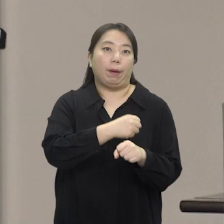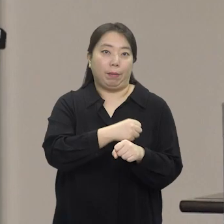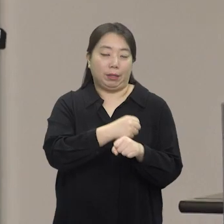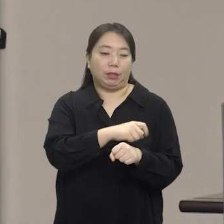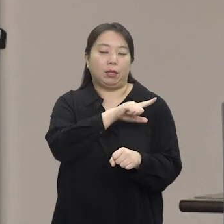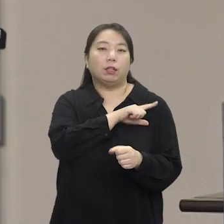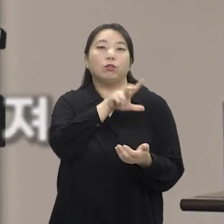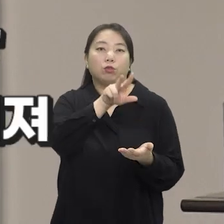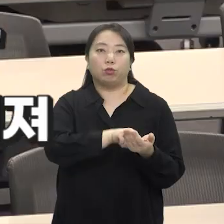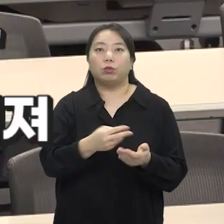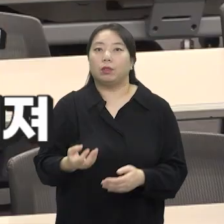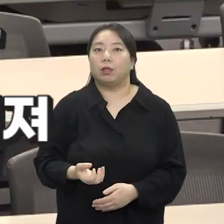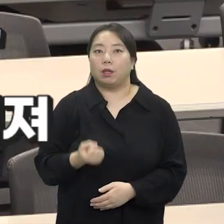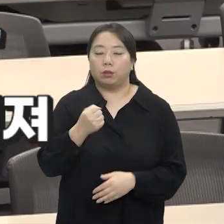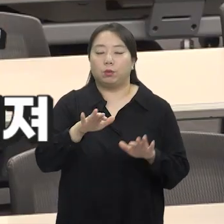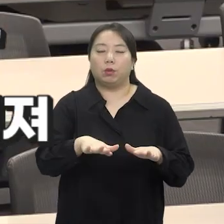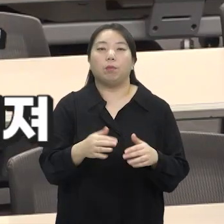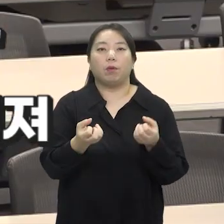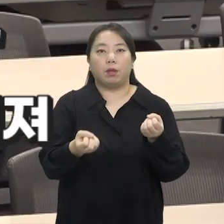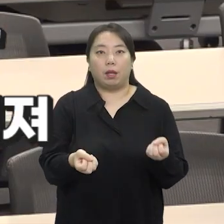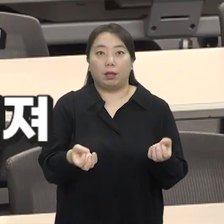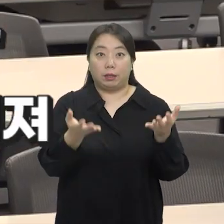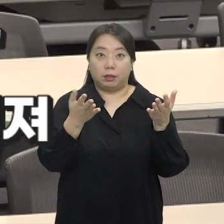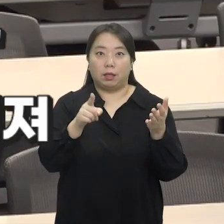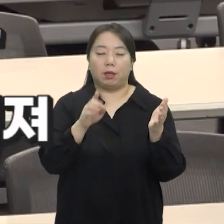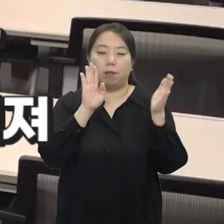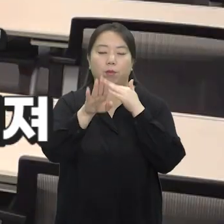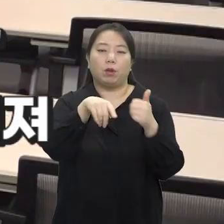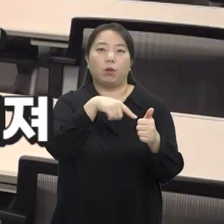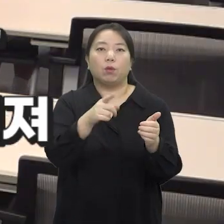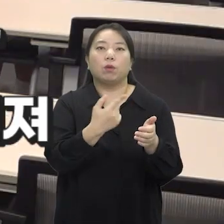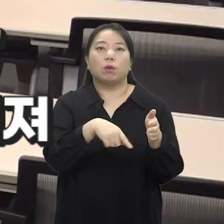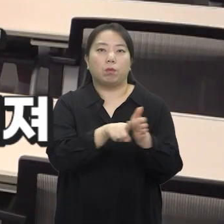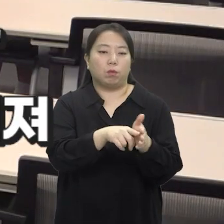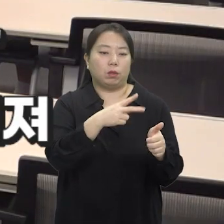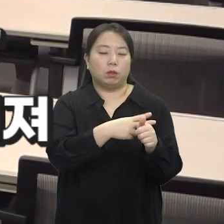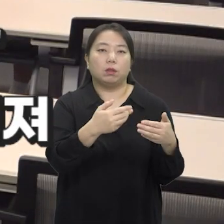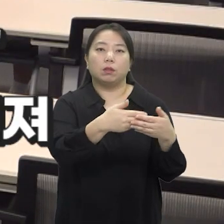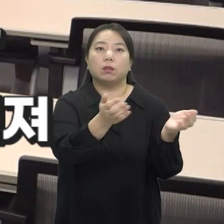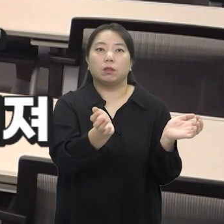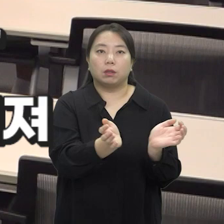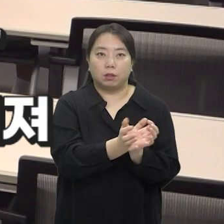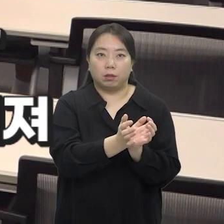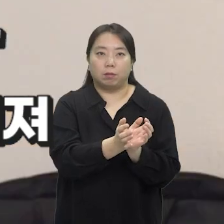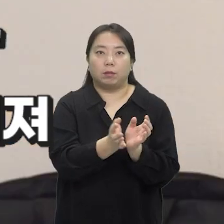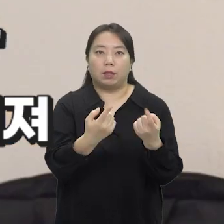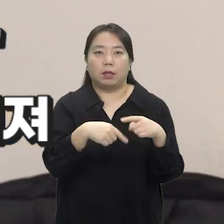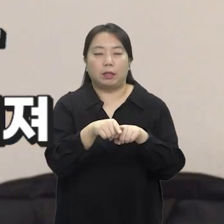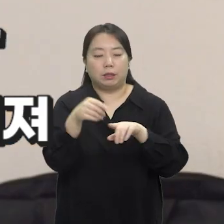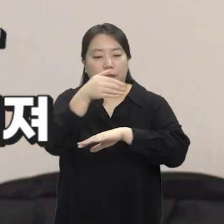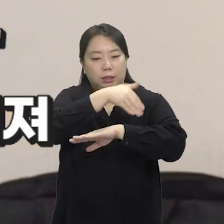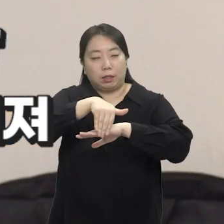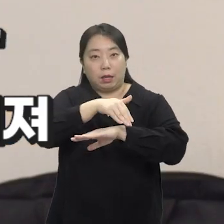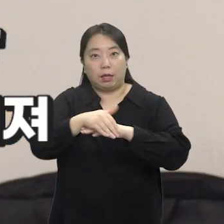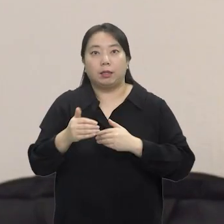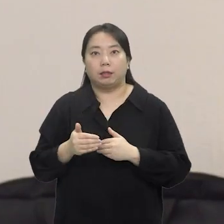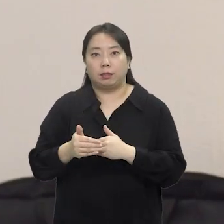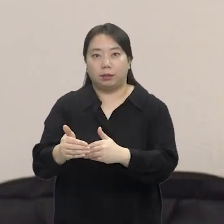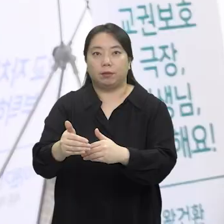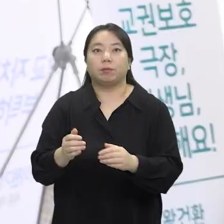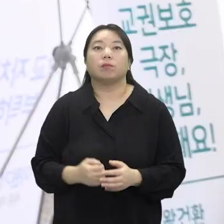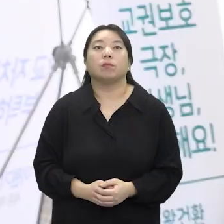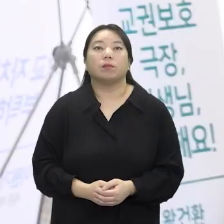슬로건을 바탕으로 펼쳐진 이번 행사는 미래 교육을 위한 교사단체 간 공동 기획과 실행으로